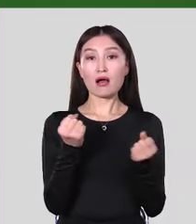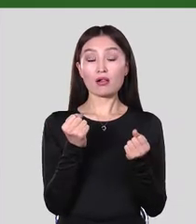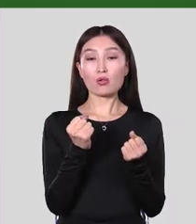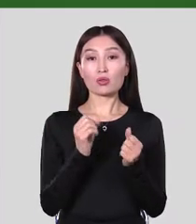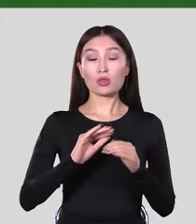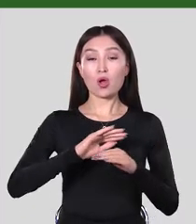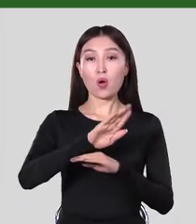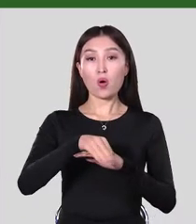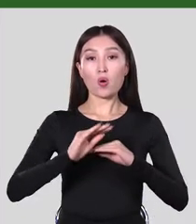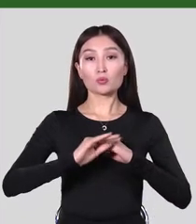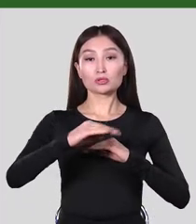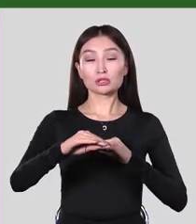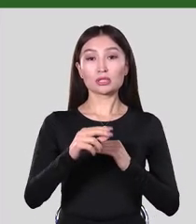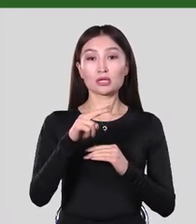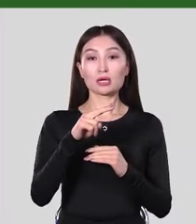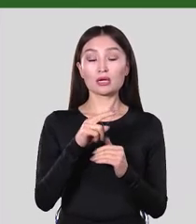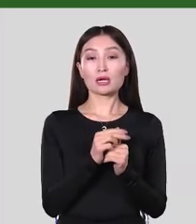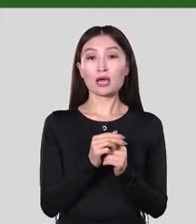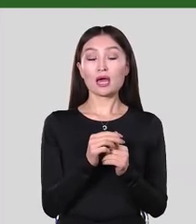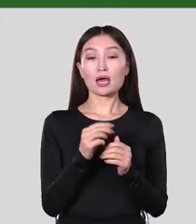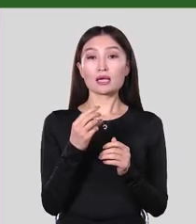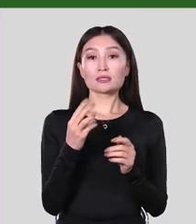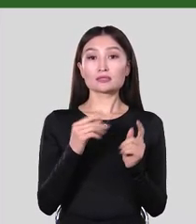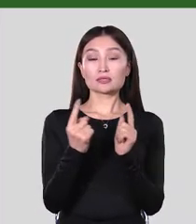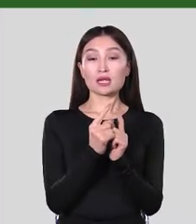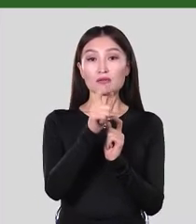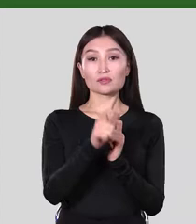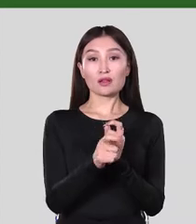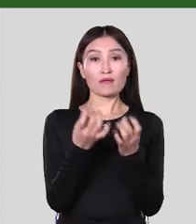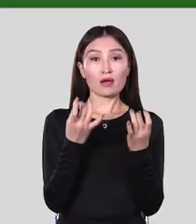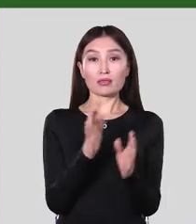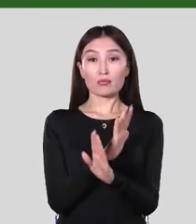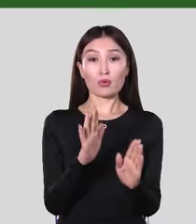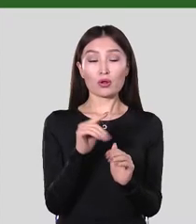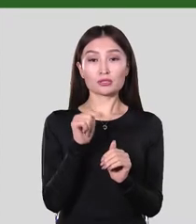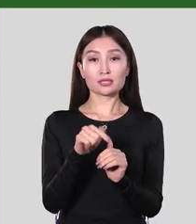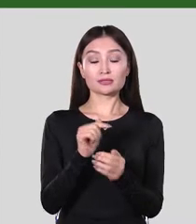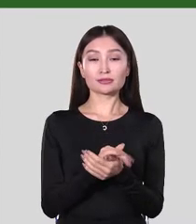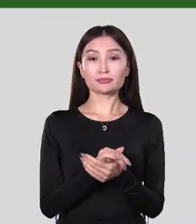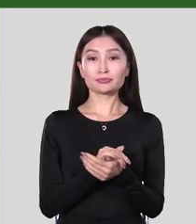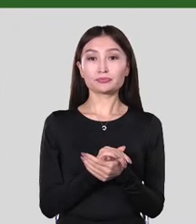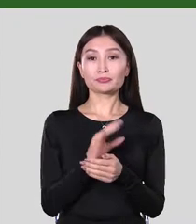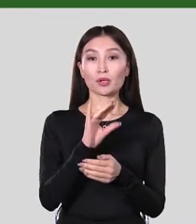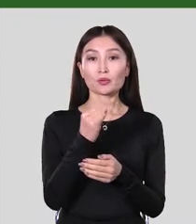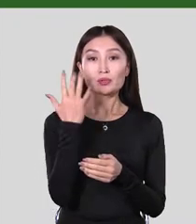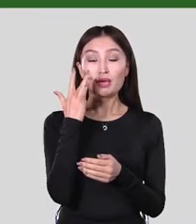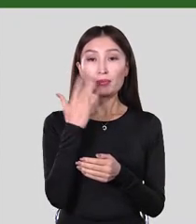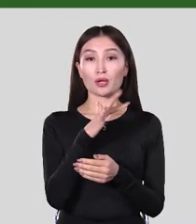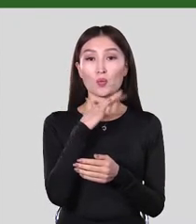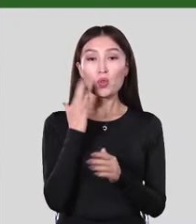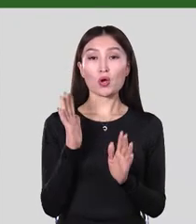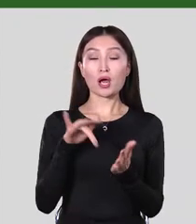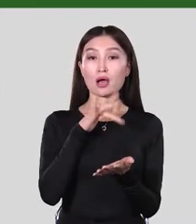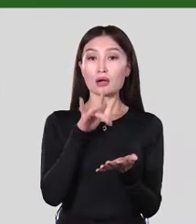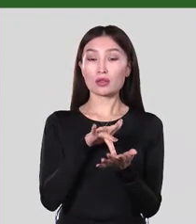пустыни Патагонии. Встретить человека здесь совсем непросто. В Южной Америке много